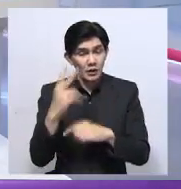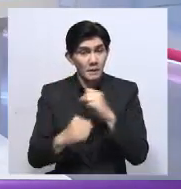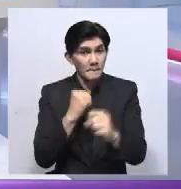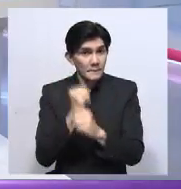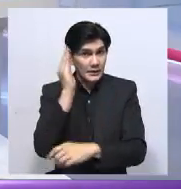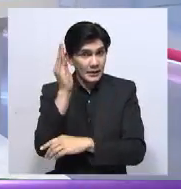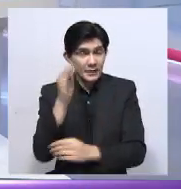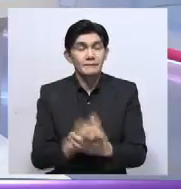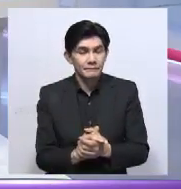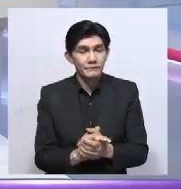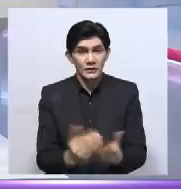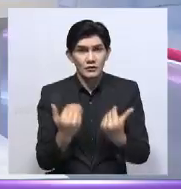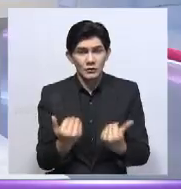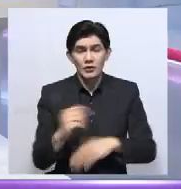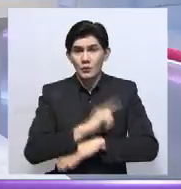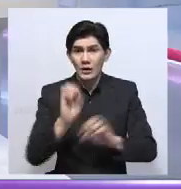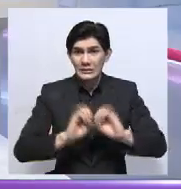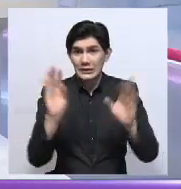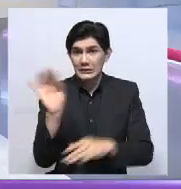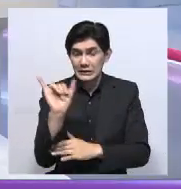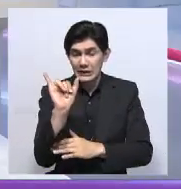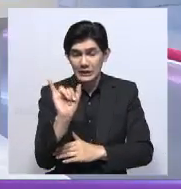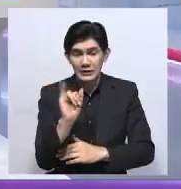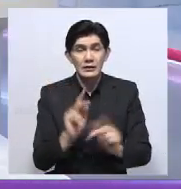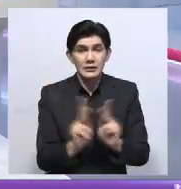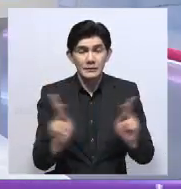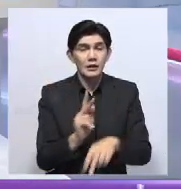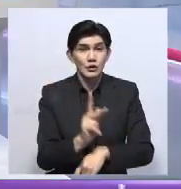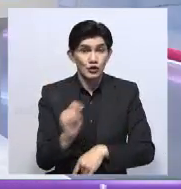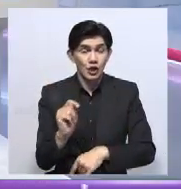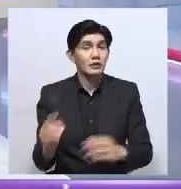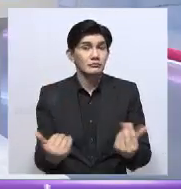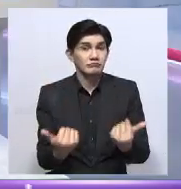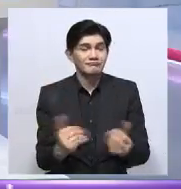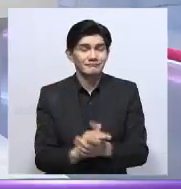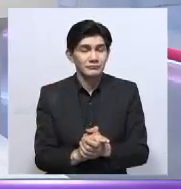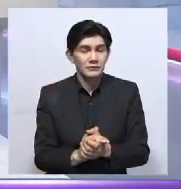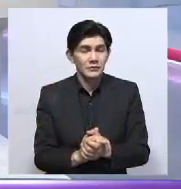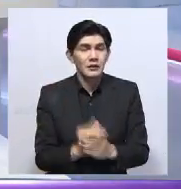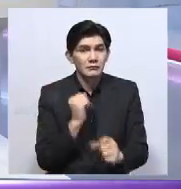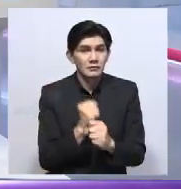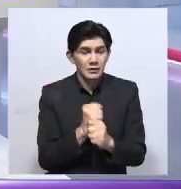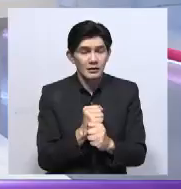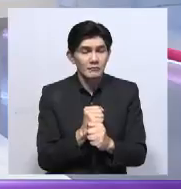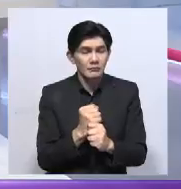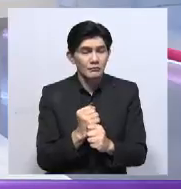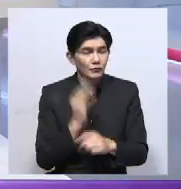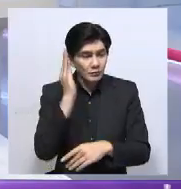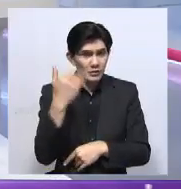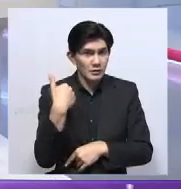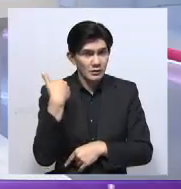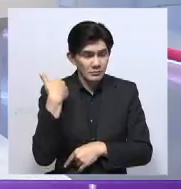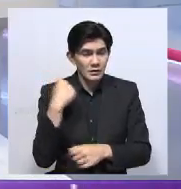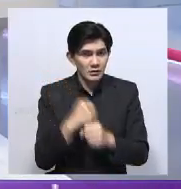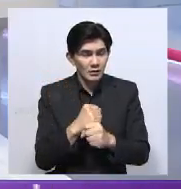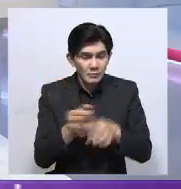พันธ์ปีหน้าแน่นอนถึงแม้ไม่มีวันที่ชัดเจนค่ะแต่ทางคณะกรรมการการเลือกตั้งหรือว่ากกต.ก็ยังคงต้องเดินหน้าทำงานไม่ว่าจะเป็น